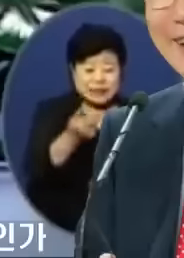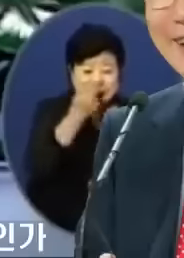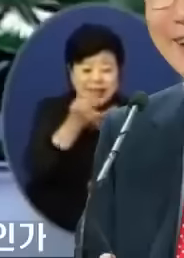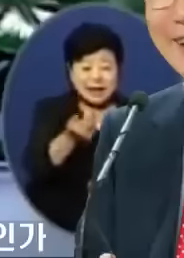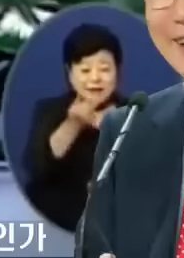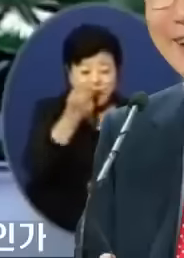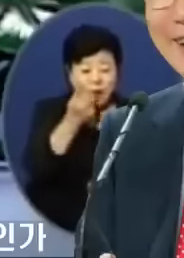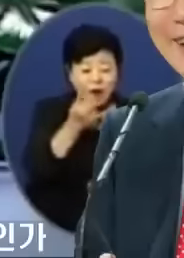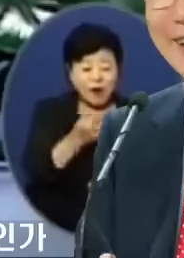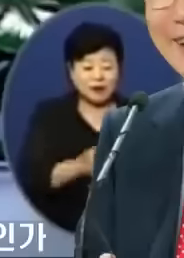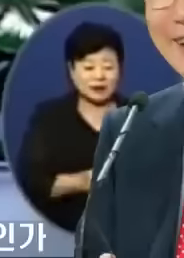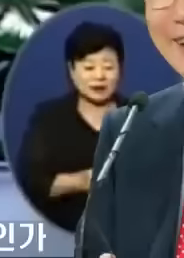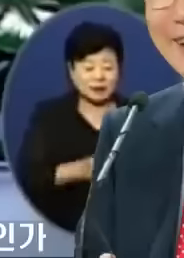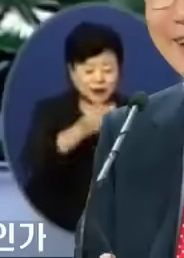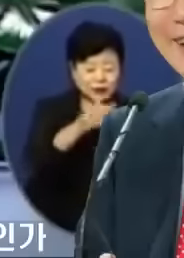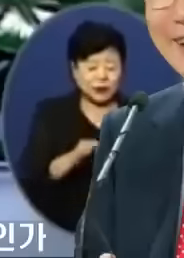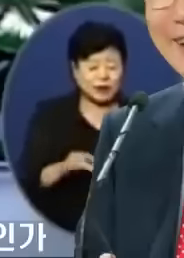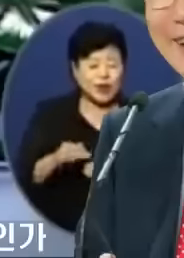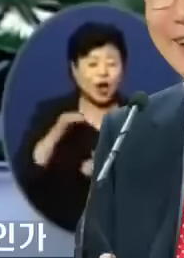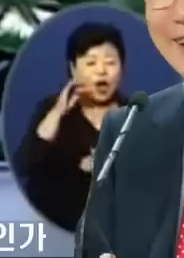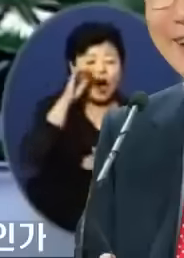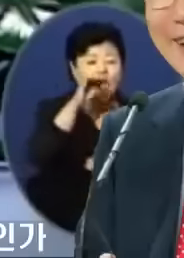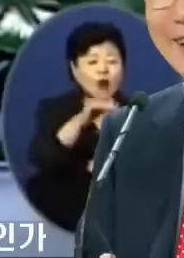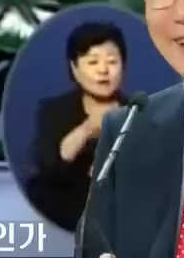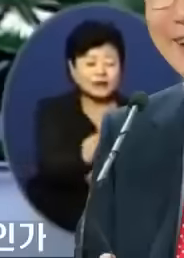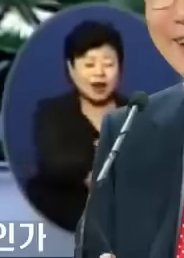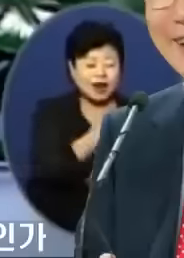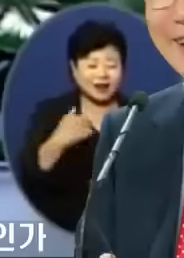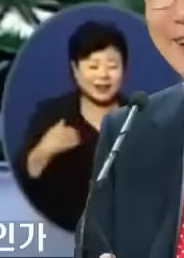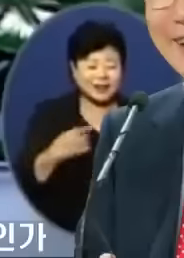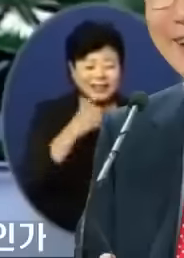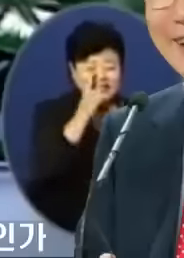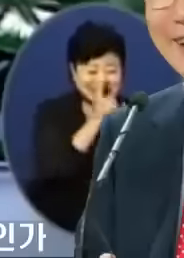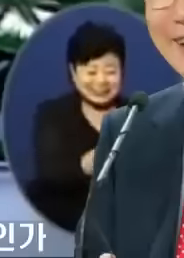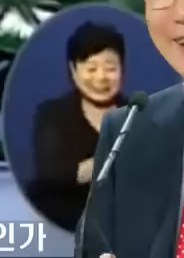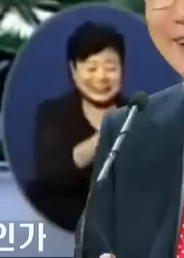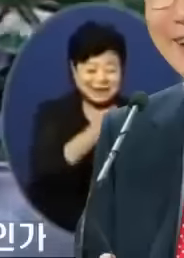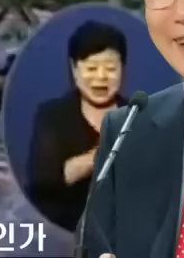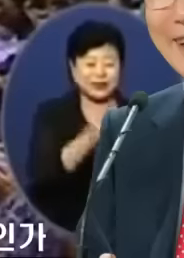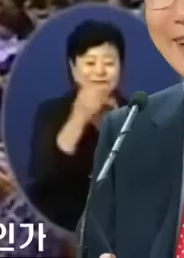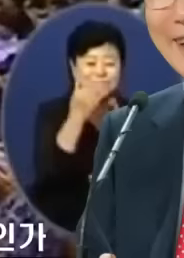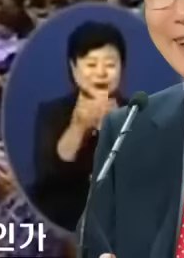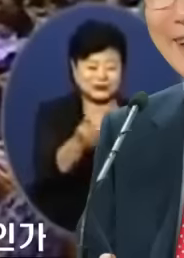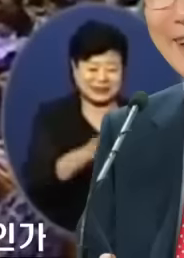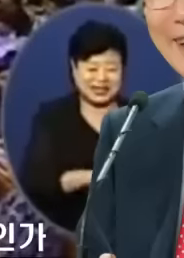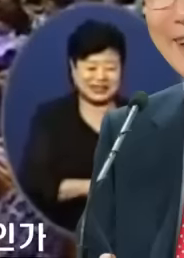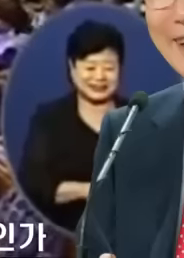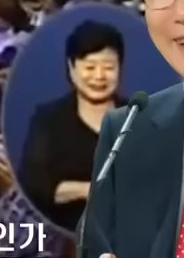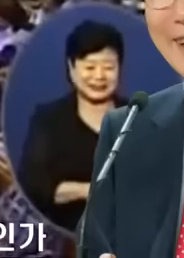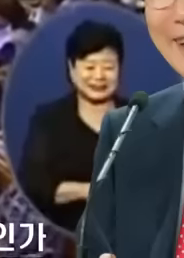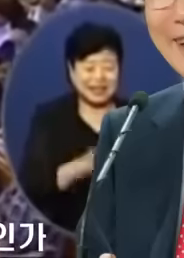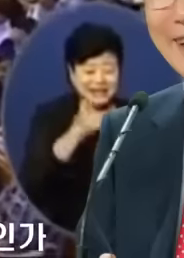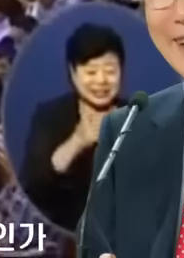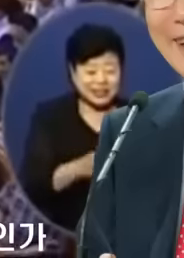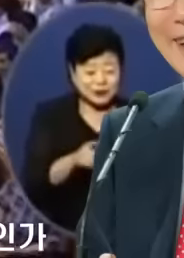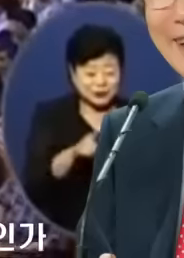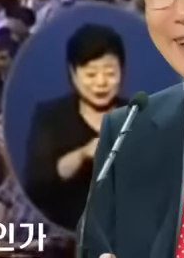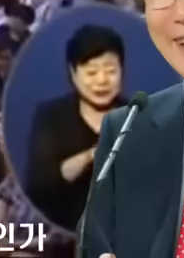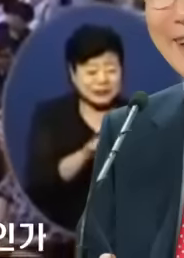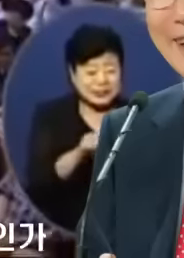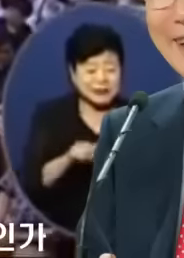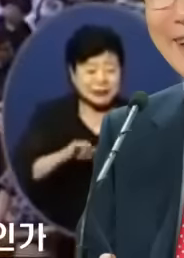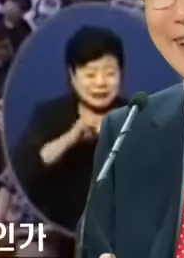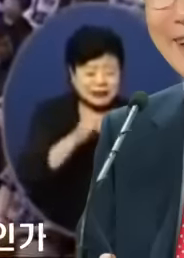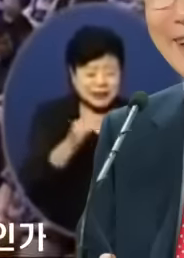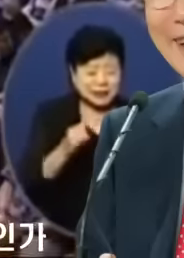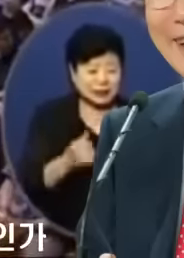생명이 여러분 속에 넘쳐나서 넉넉히 이기게 만들어 주시는 것입니다. 우리 예수 믿는 사람은